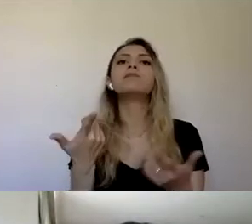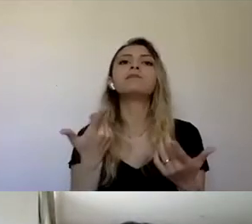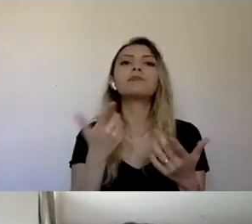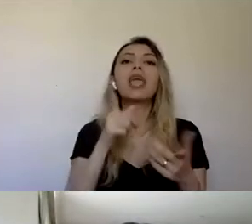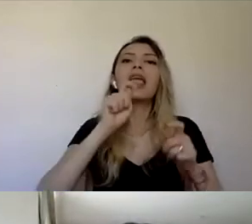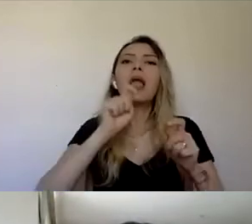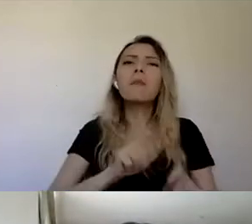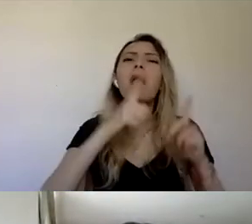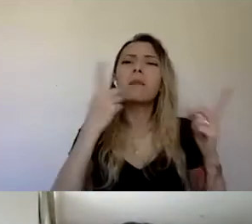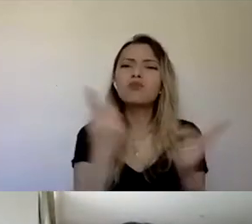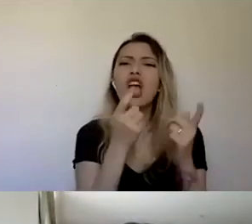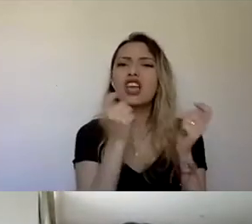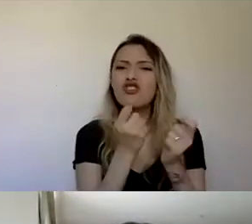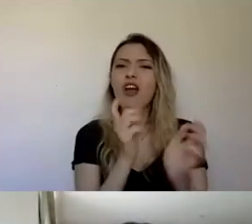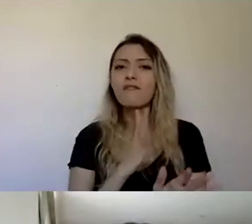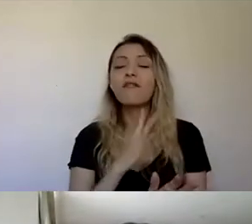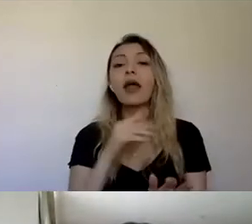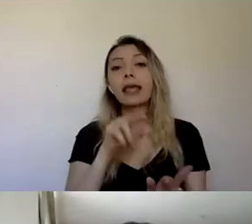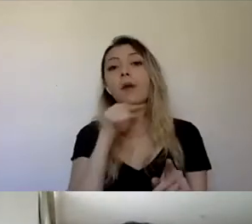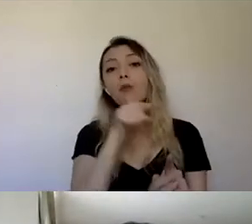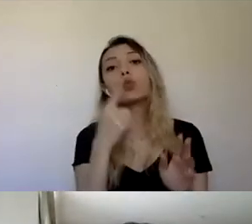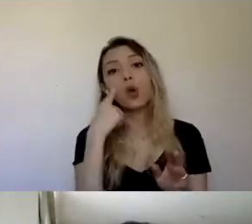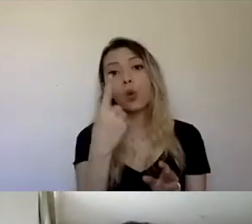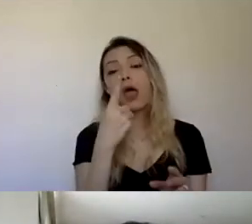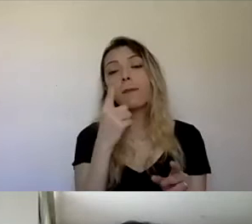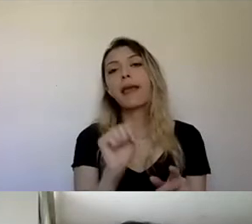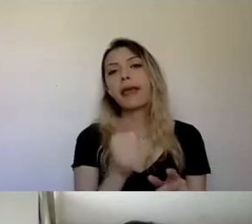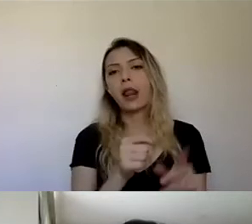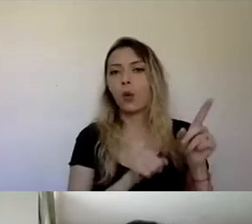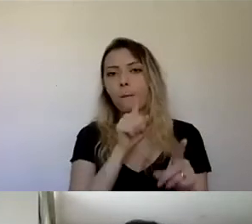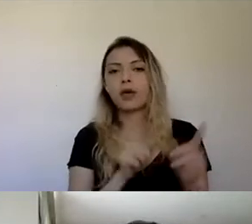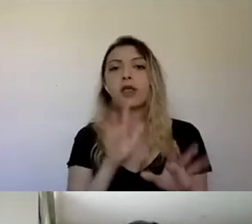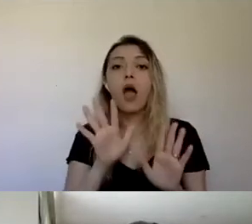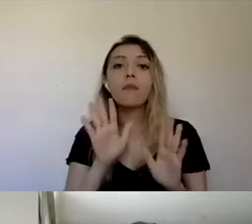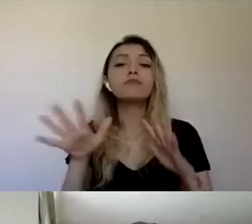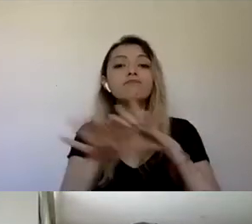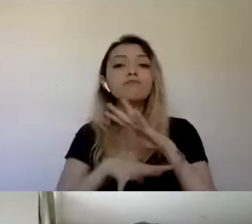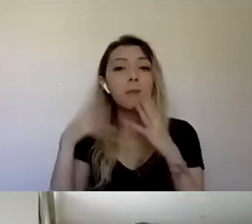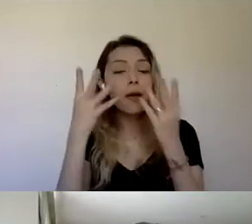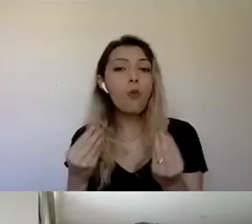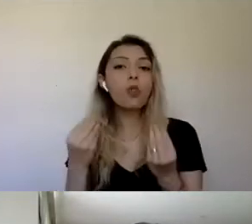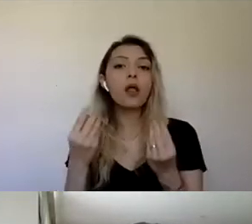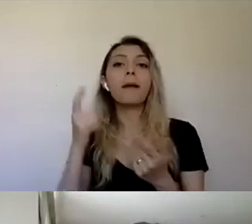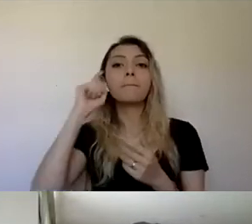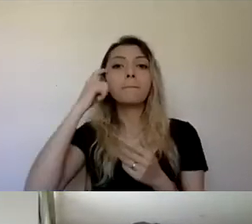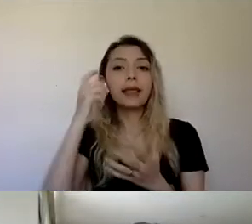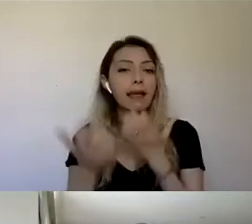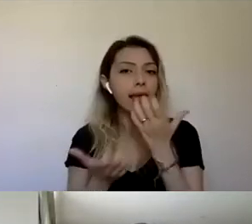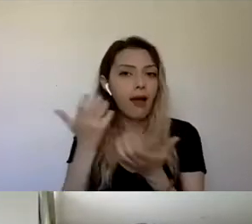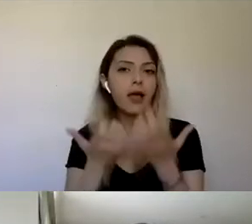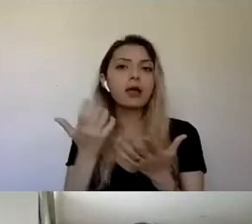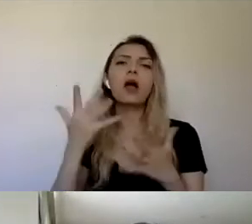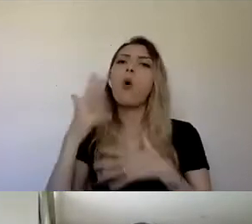göstermek gerekiyor gerektiğinde. Ama temel olarak bilgi kaynakları olay bazlı veriler